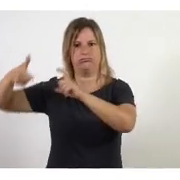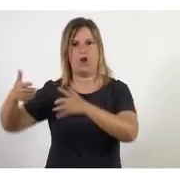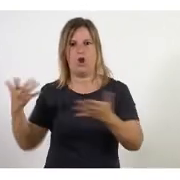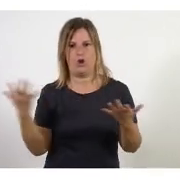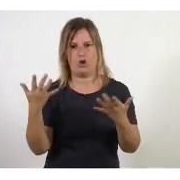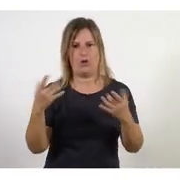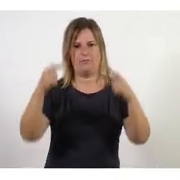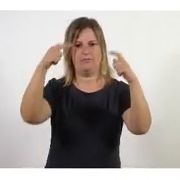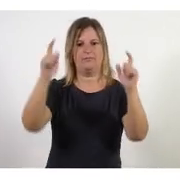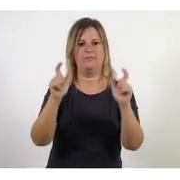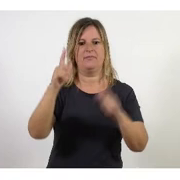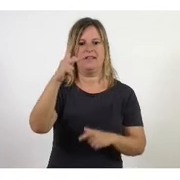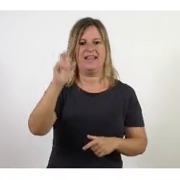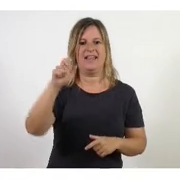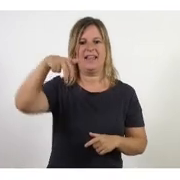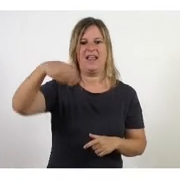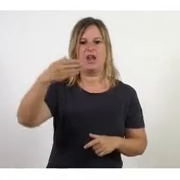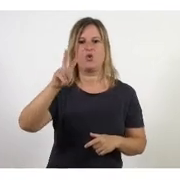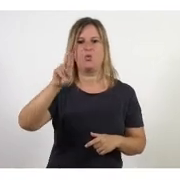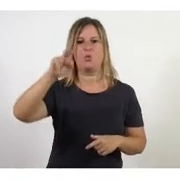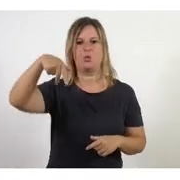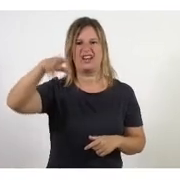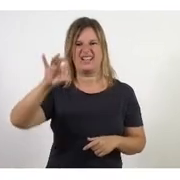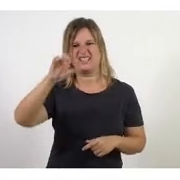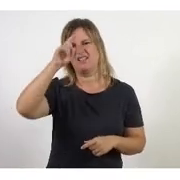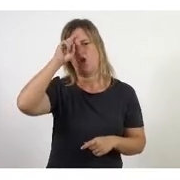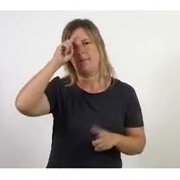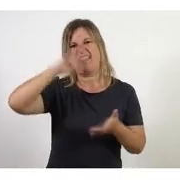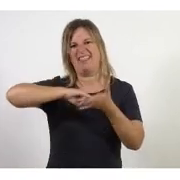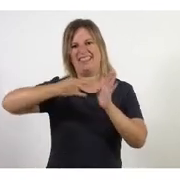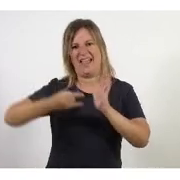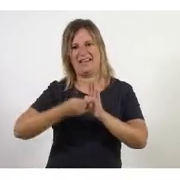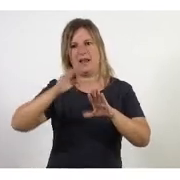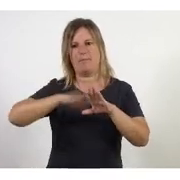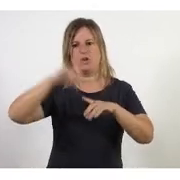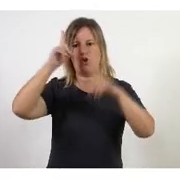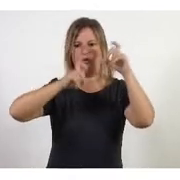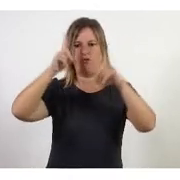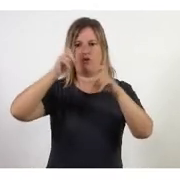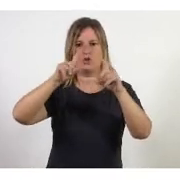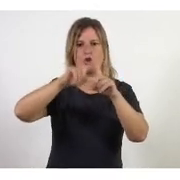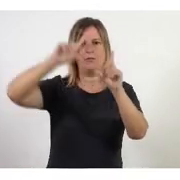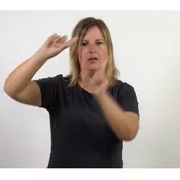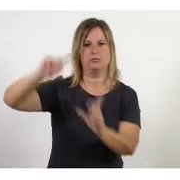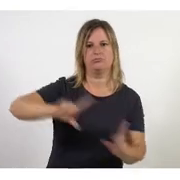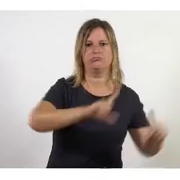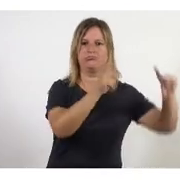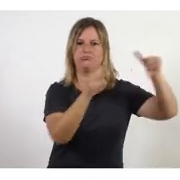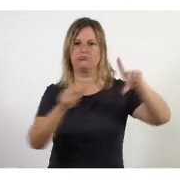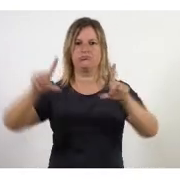entre parèntesi, posa Ken Burns, és una tècnica, vale? És la tècnica que fa que les fotos es vagin com desplaçant.